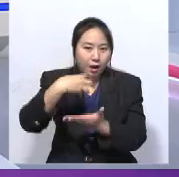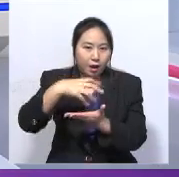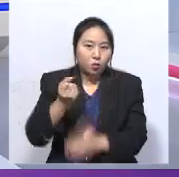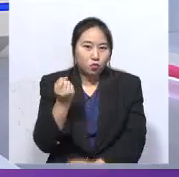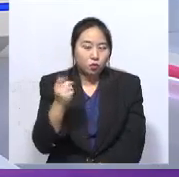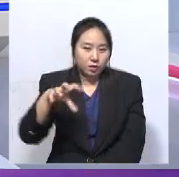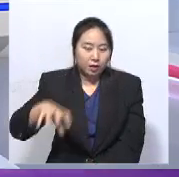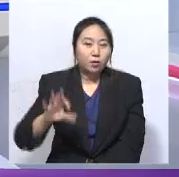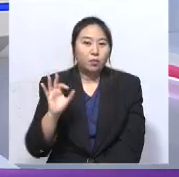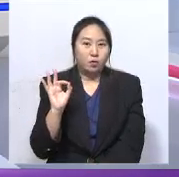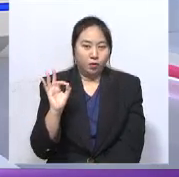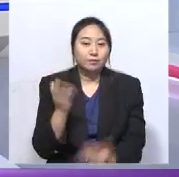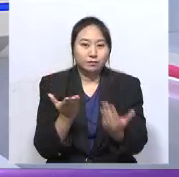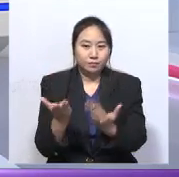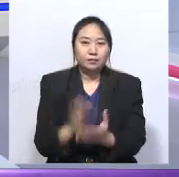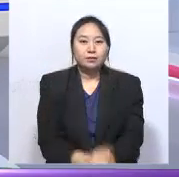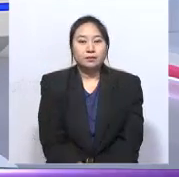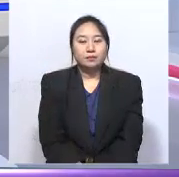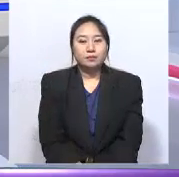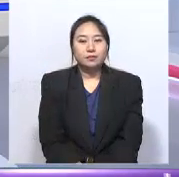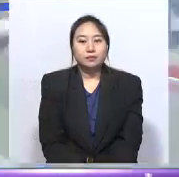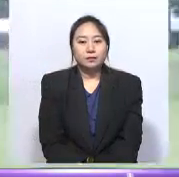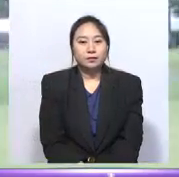งานสดจากที่พุทธมณฑลค่ะเชิญค่ะ เชิญครับ